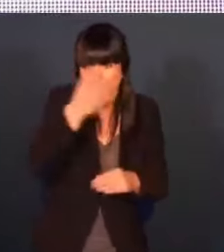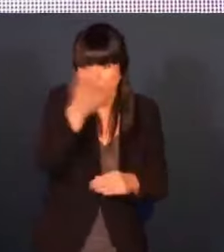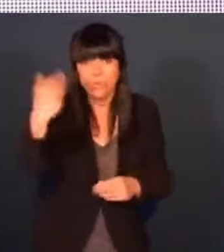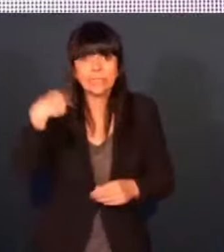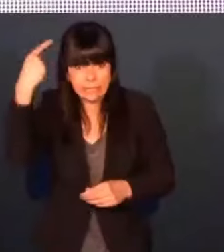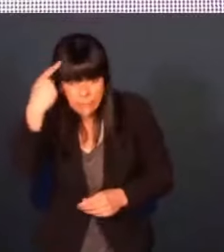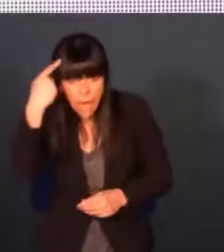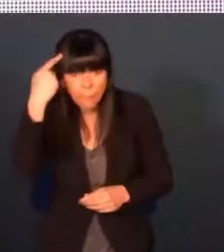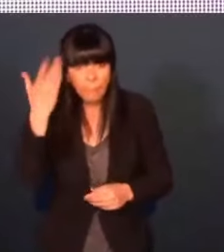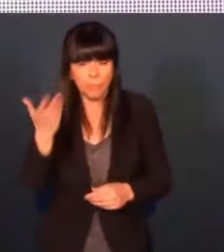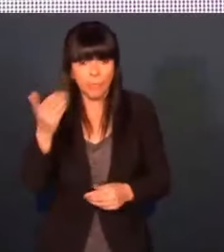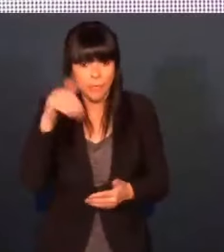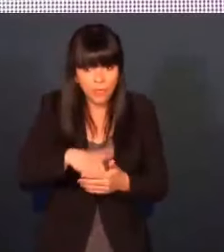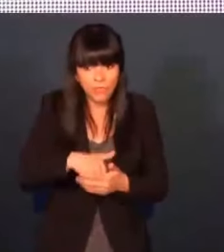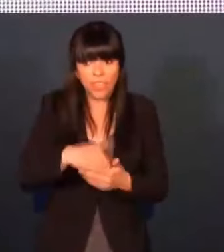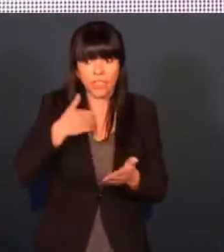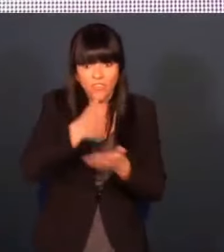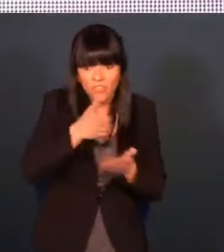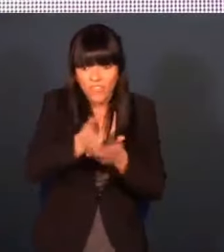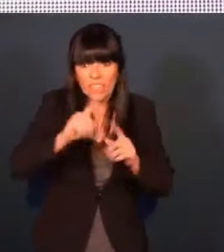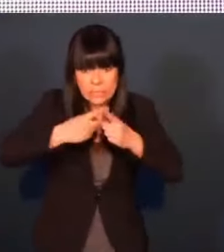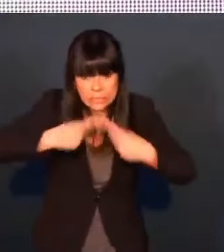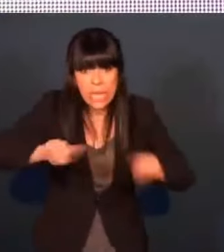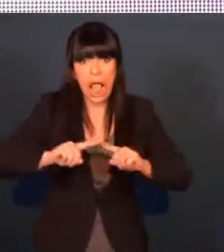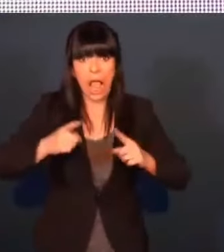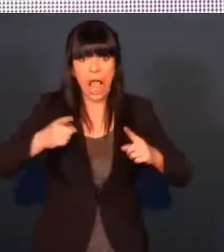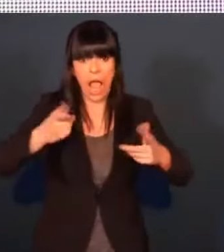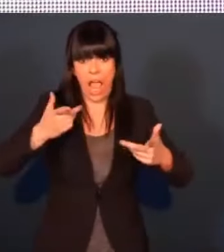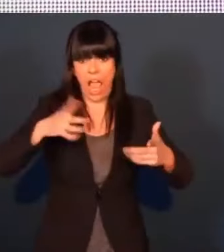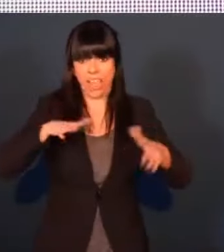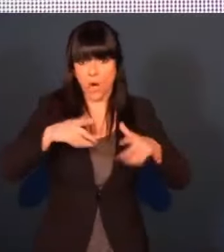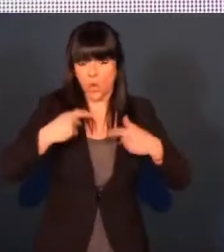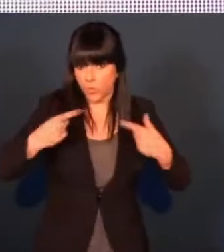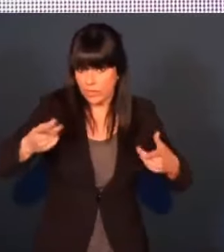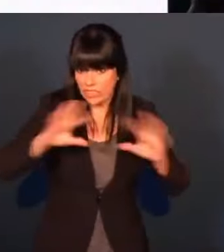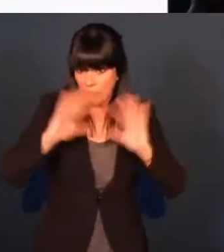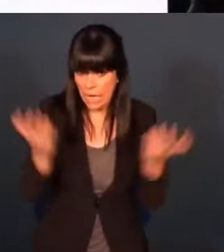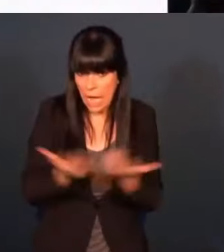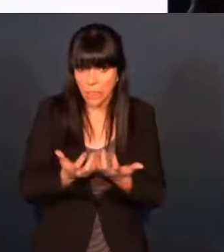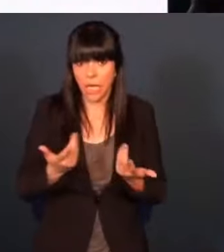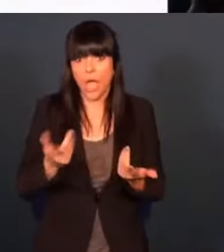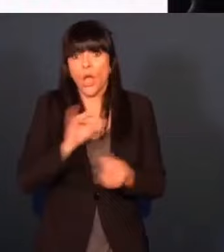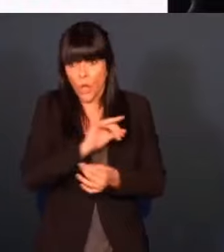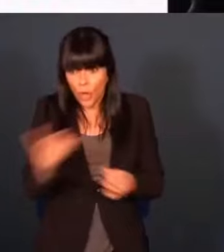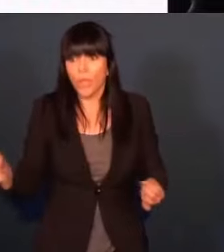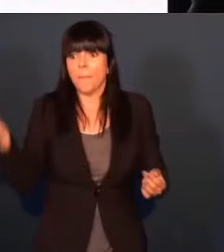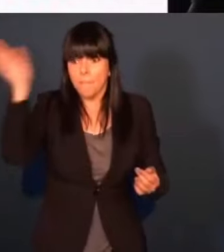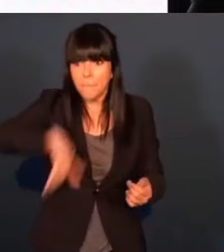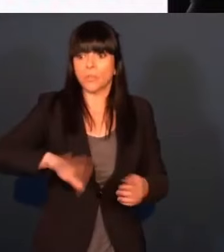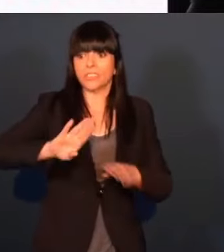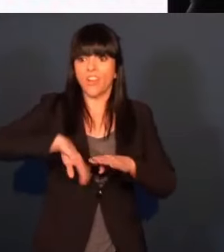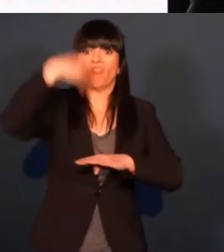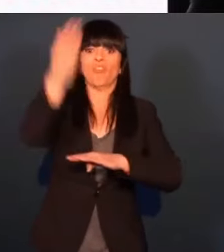в затворените зали на Народното събрание и какво беше казано след това пред медиите. Тези хора от